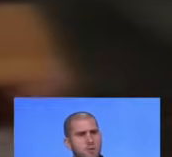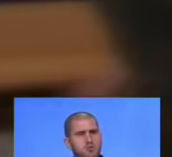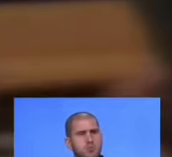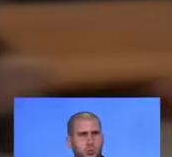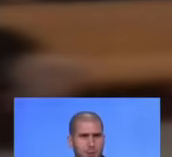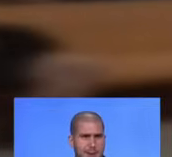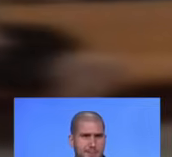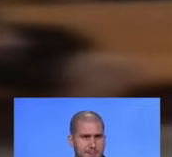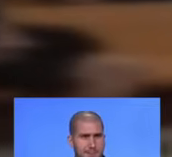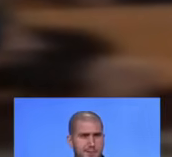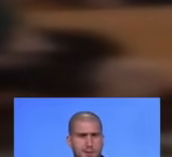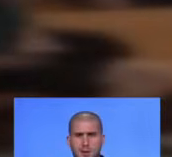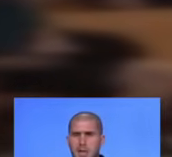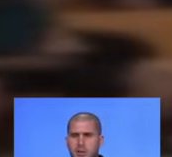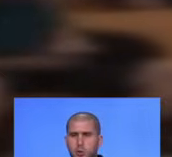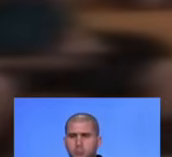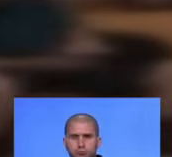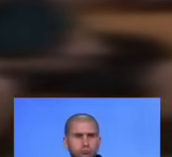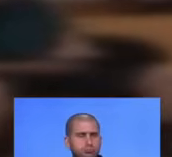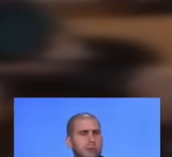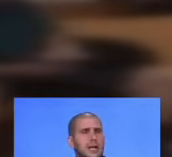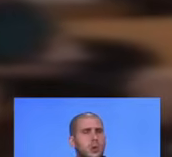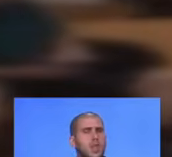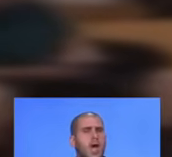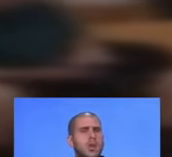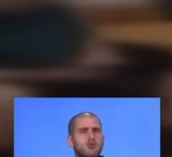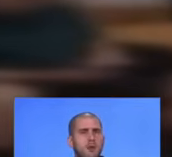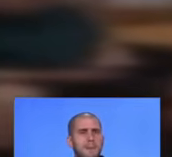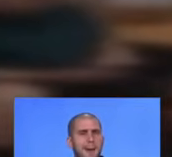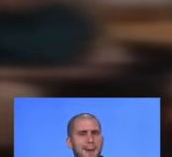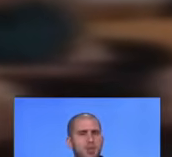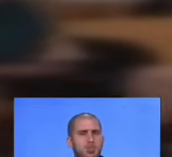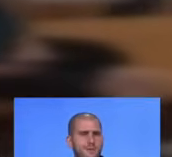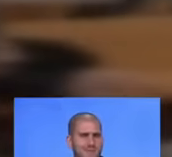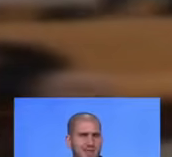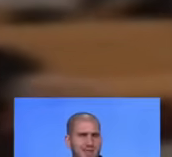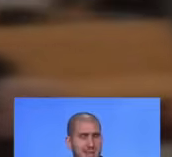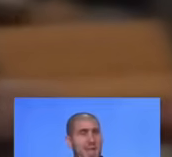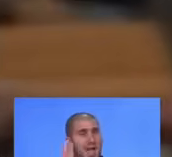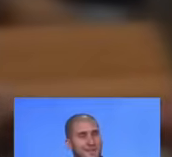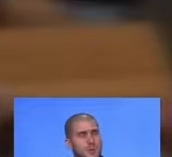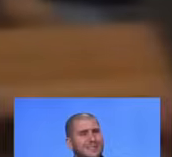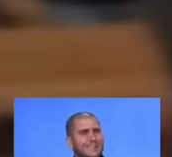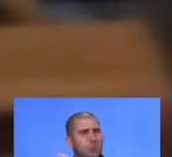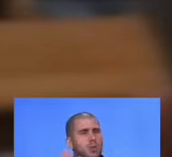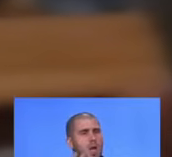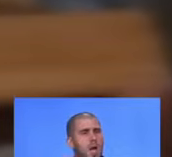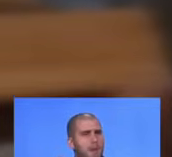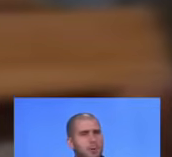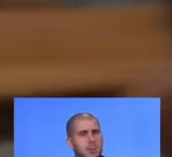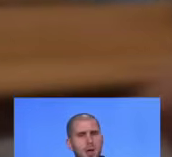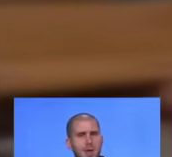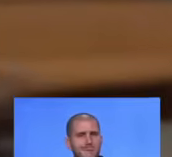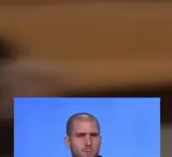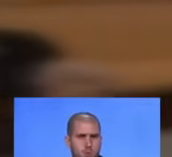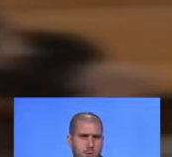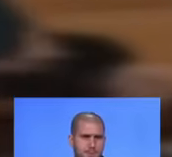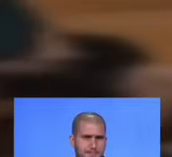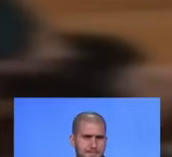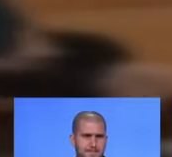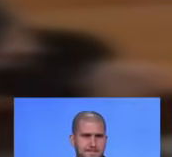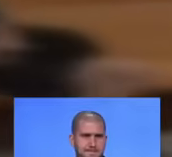פצועים ולמלט עשרות אנשים מהתופת, למרות ההזדמנויות הרבות שלו להימלט על